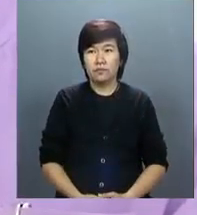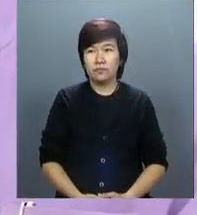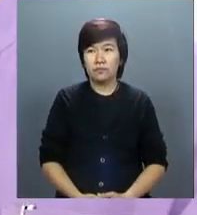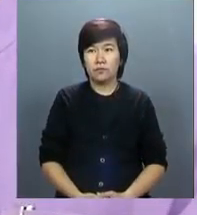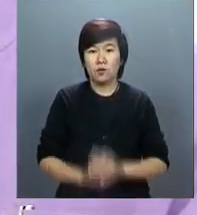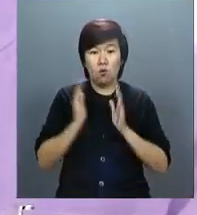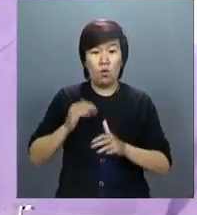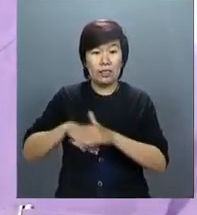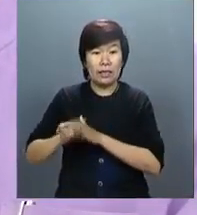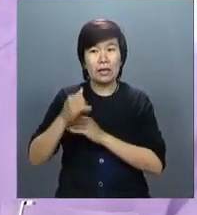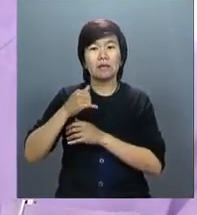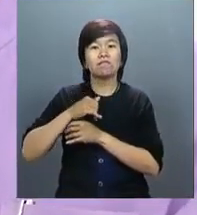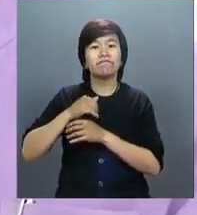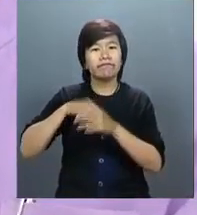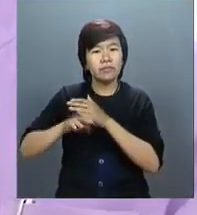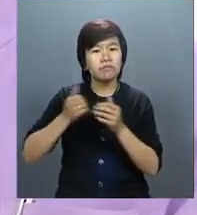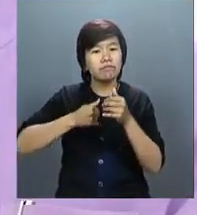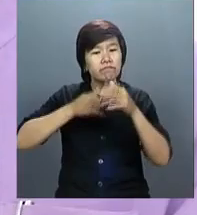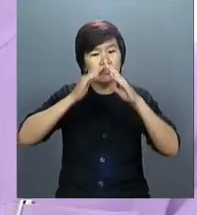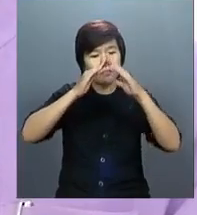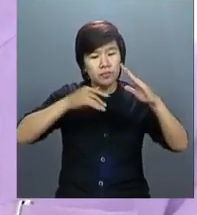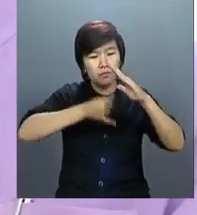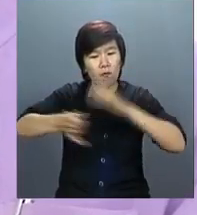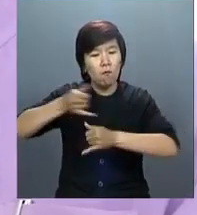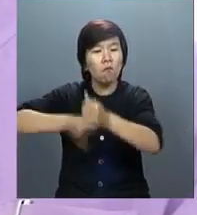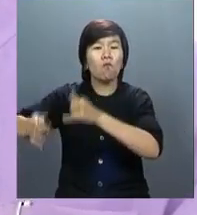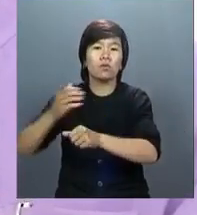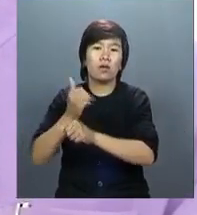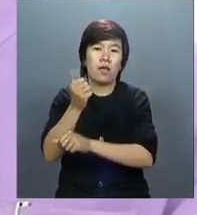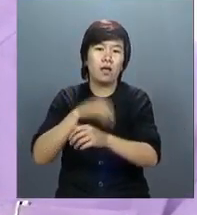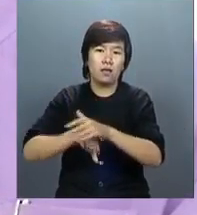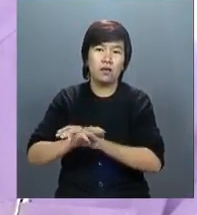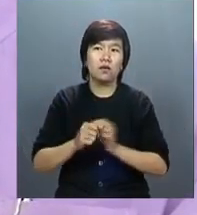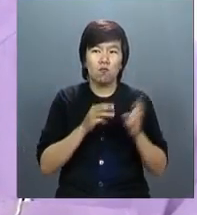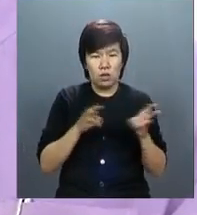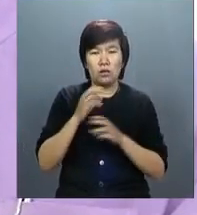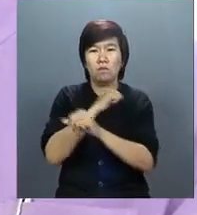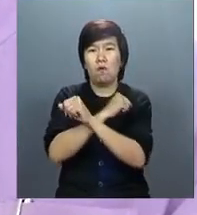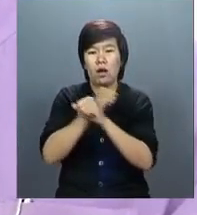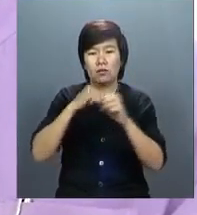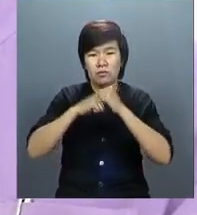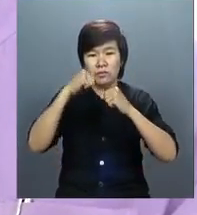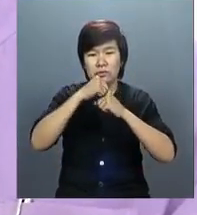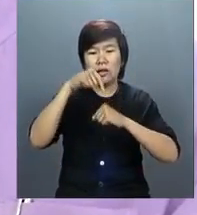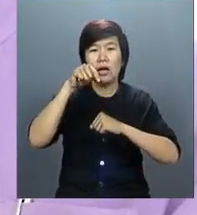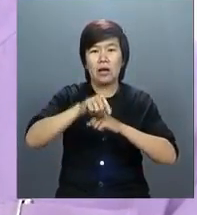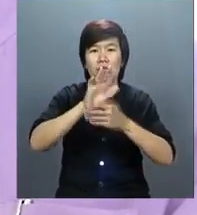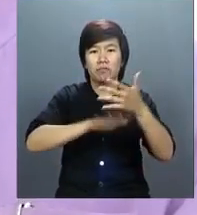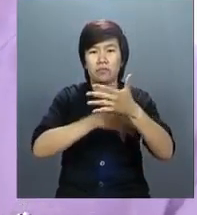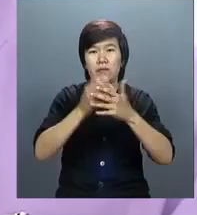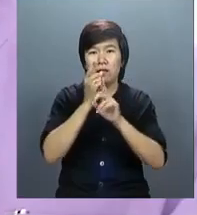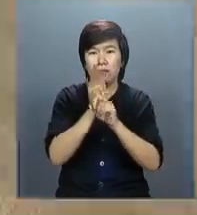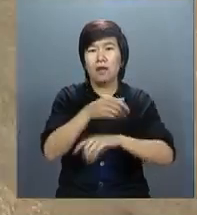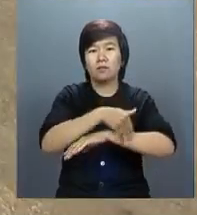ได้หนีทันนะนั่นคือวิธีที่ดีที่สุดในการที่จะเรียกได้ว่าลด